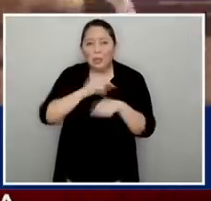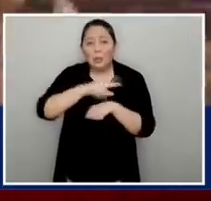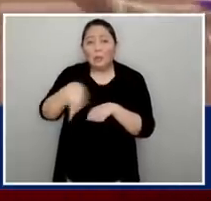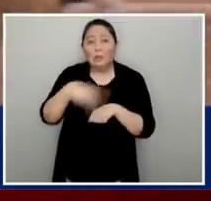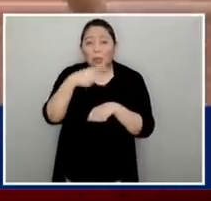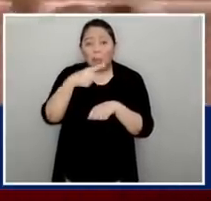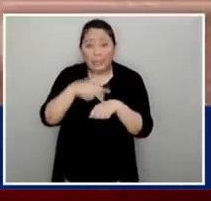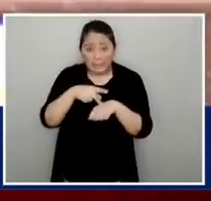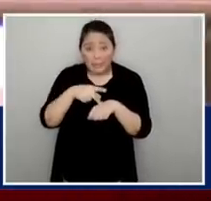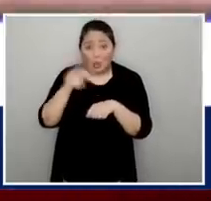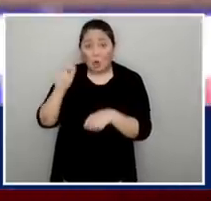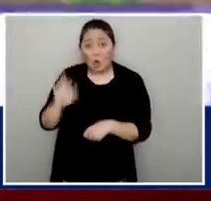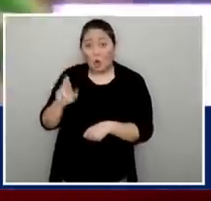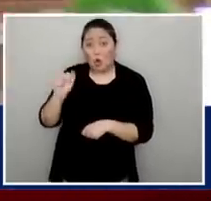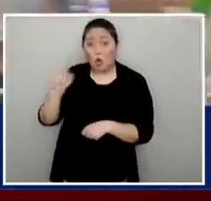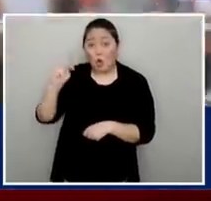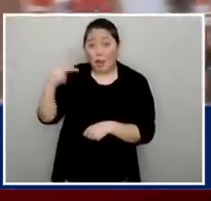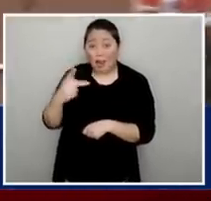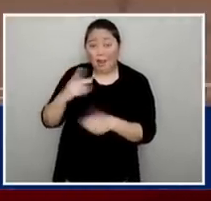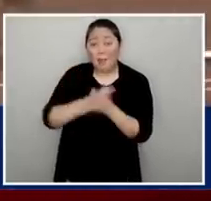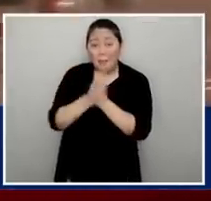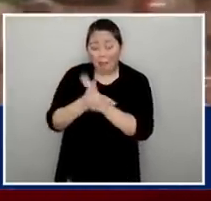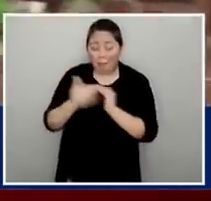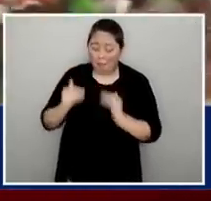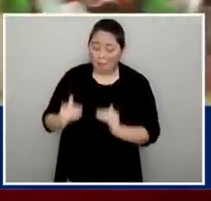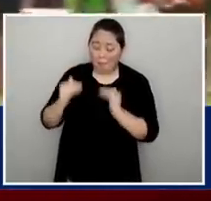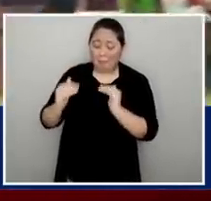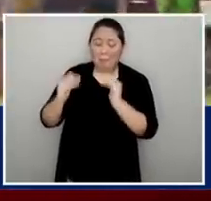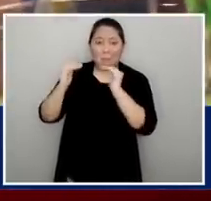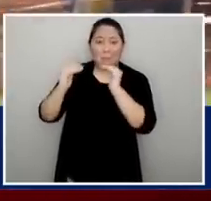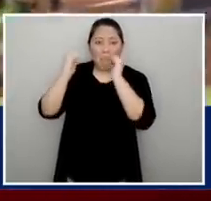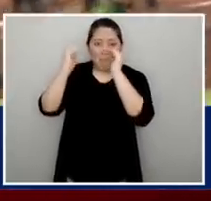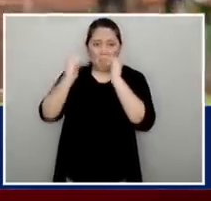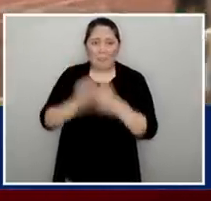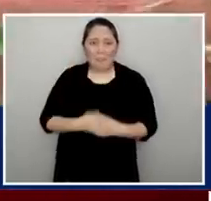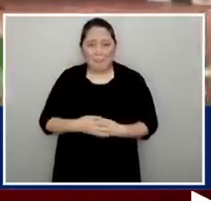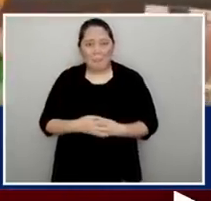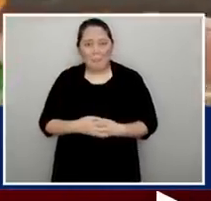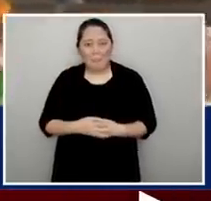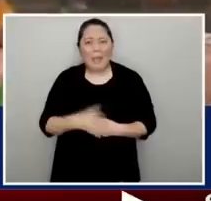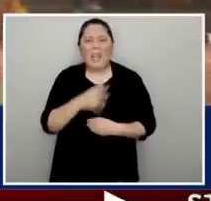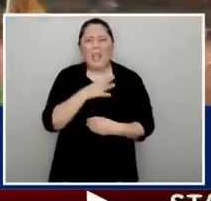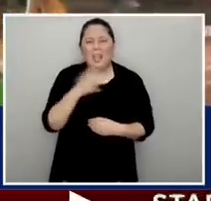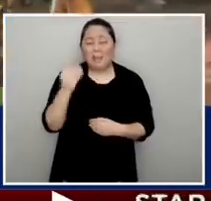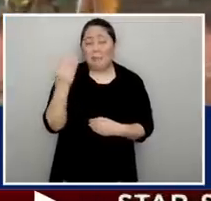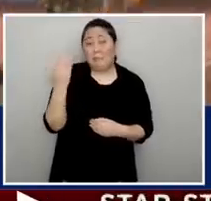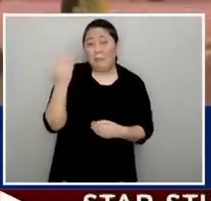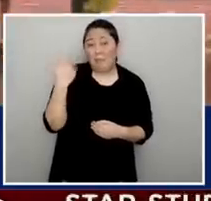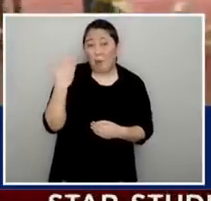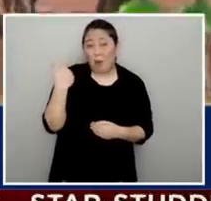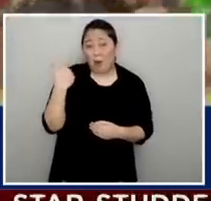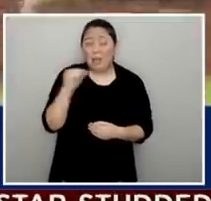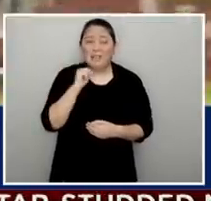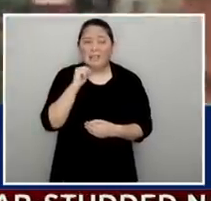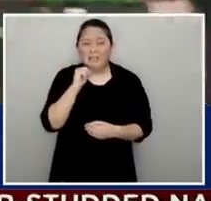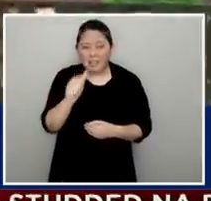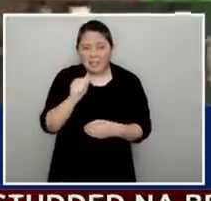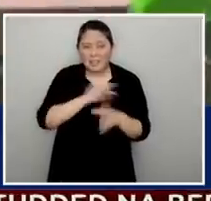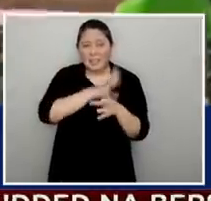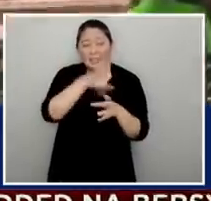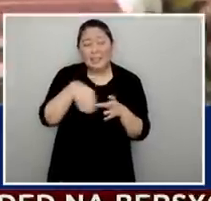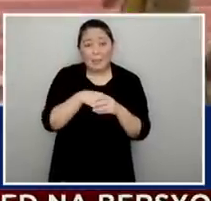na importanteng kompetisyon tulad ng Indoor World Championships na hindi siya nakasali dahil walang endorsement ng